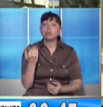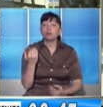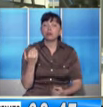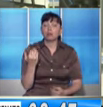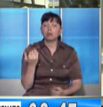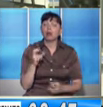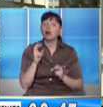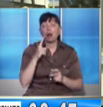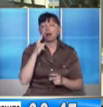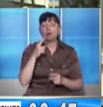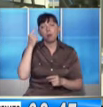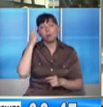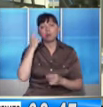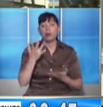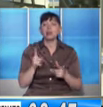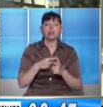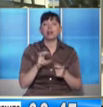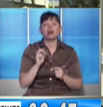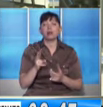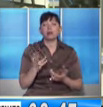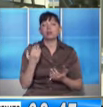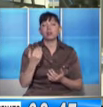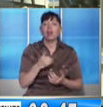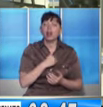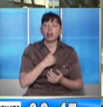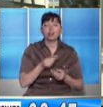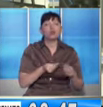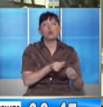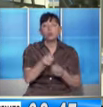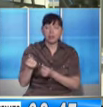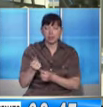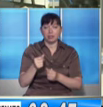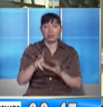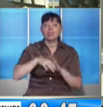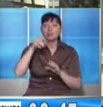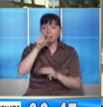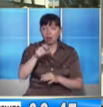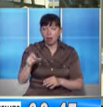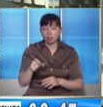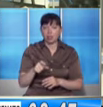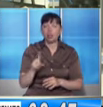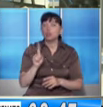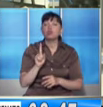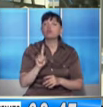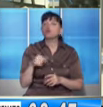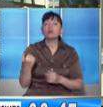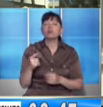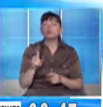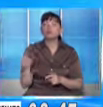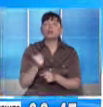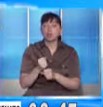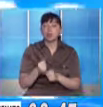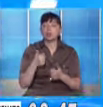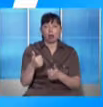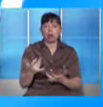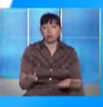Dumneavoastră cum înțelegeți sau cum vreți să convingeți alegătorii că întreprindeți și faceți fapte bune?